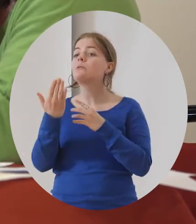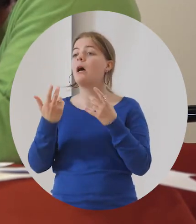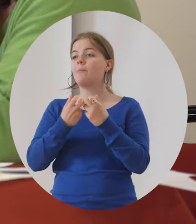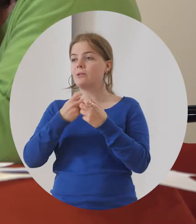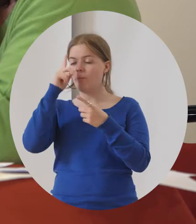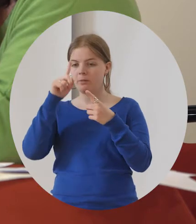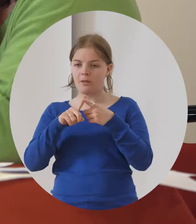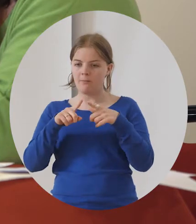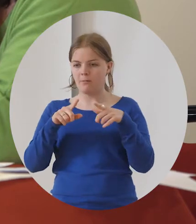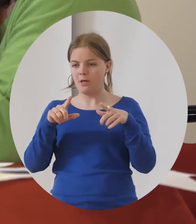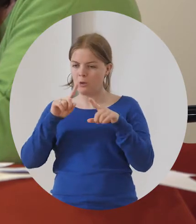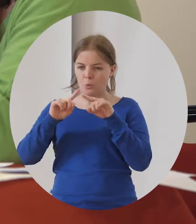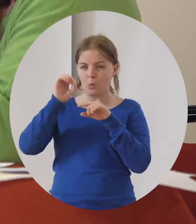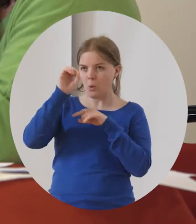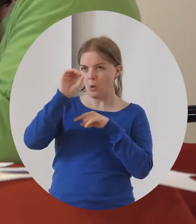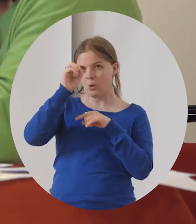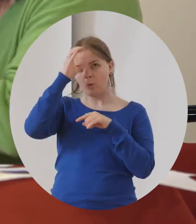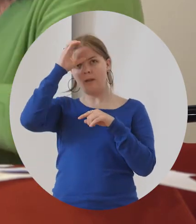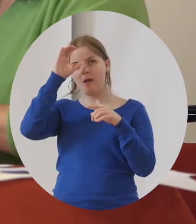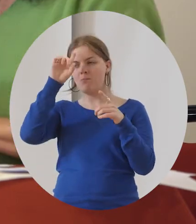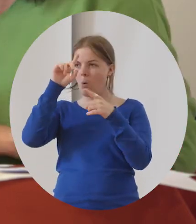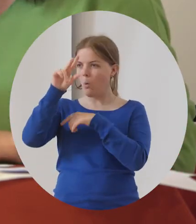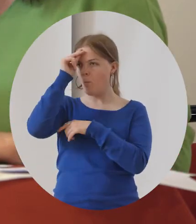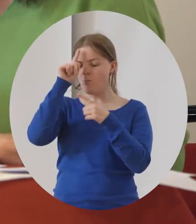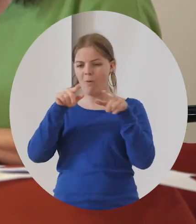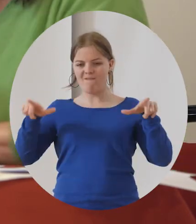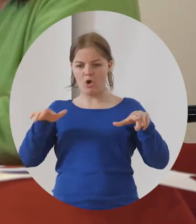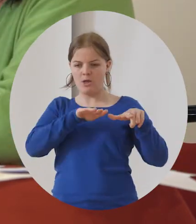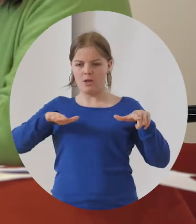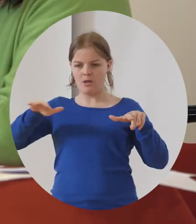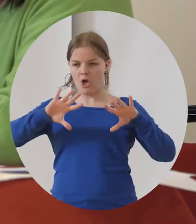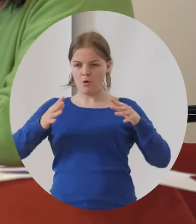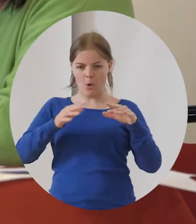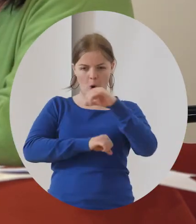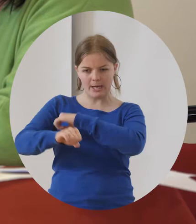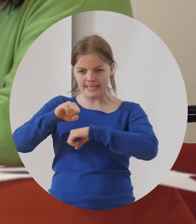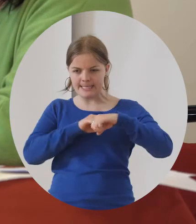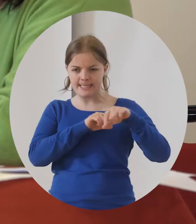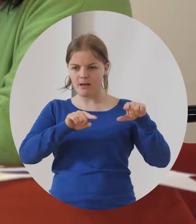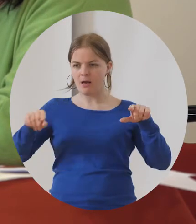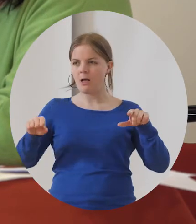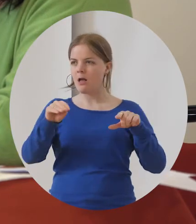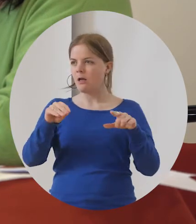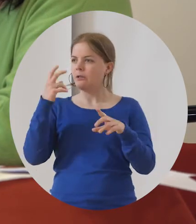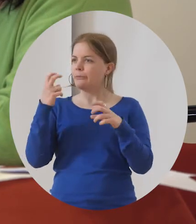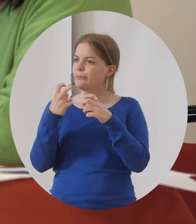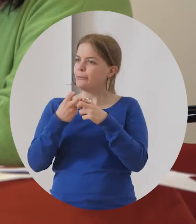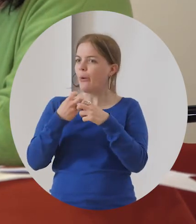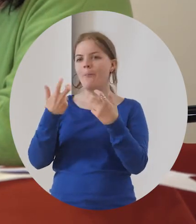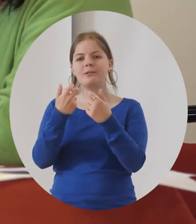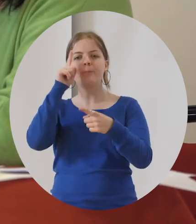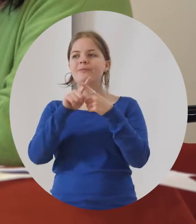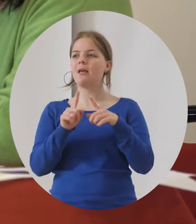au niveau de la connaissance et de la compréhension de la topologie de la feuille, de l'espace, simplement d'écrire la date en haut à